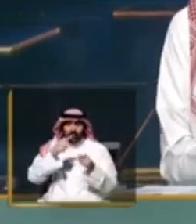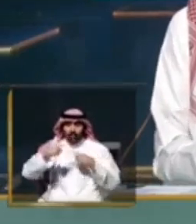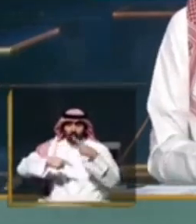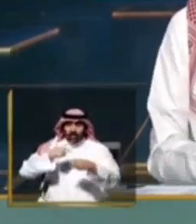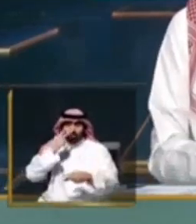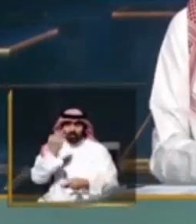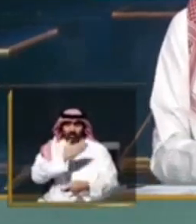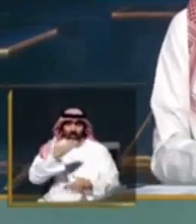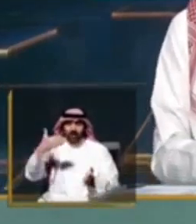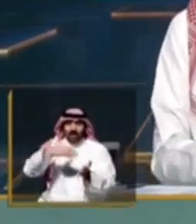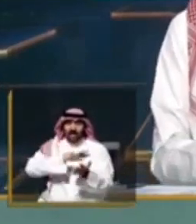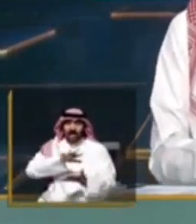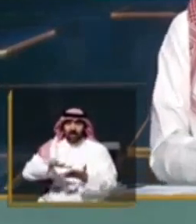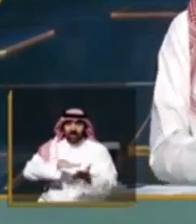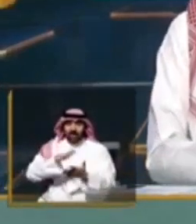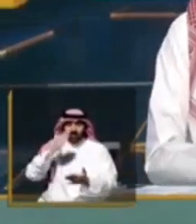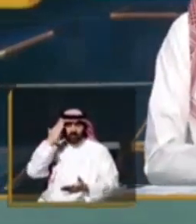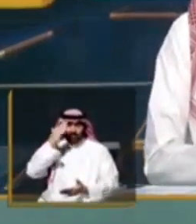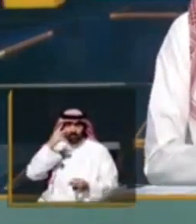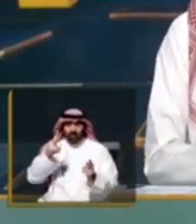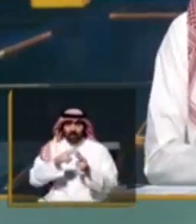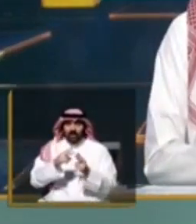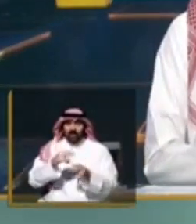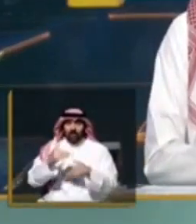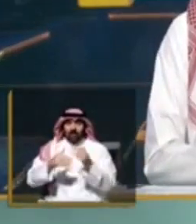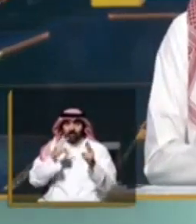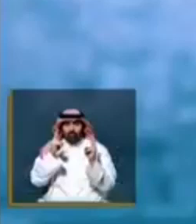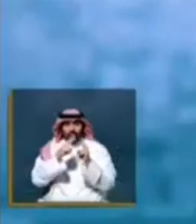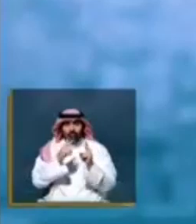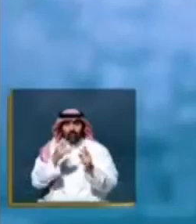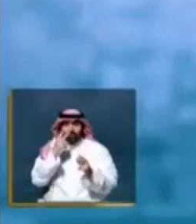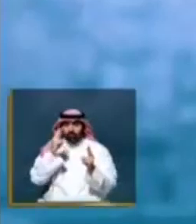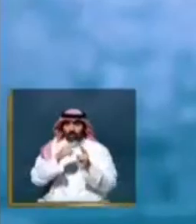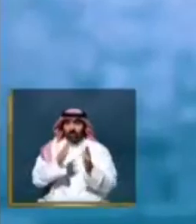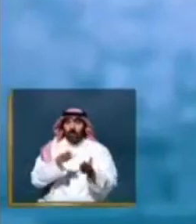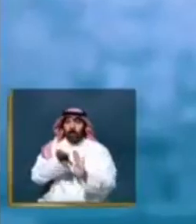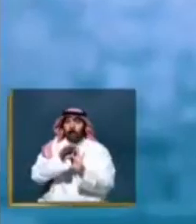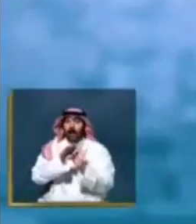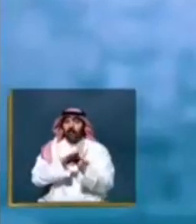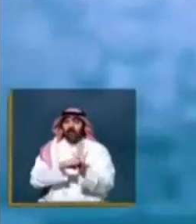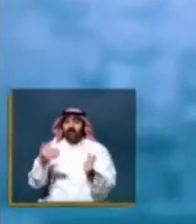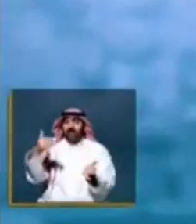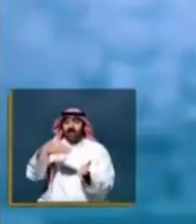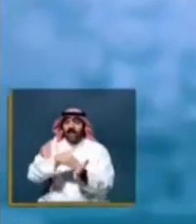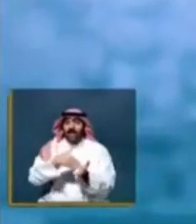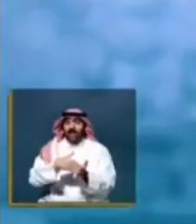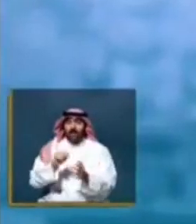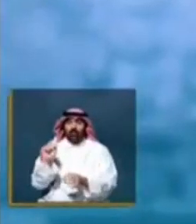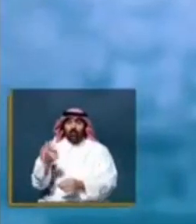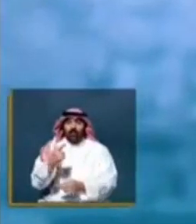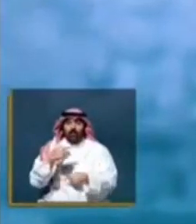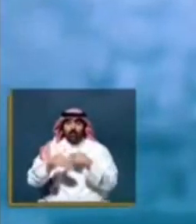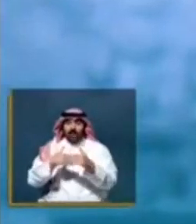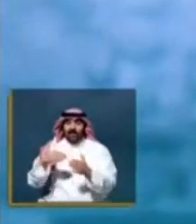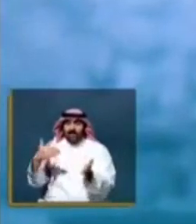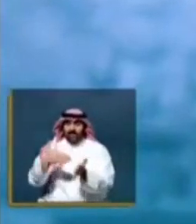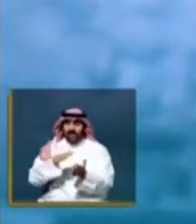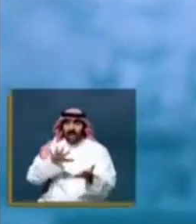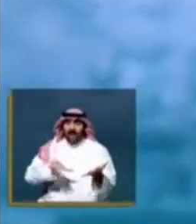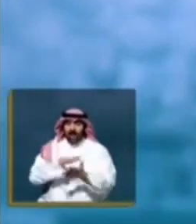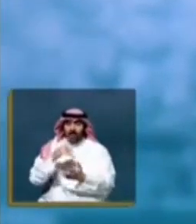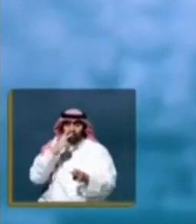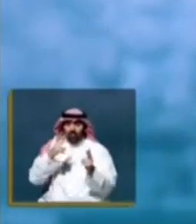للمتابعة. شكرا لك محمد، وأيضا أنتم أعزائنا المشاهدين ندعوكم لمتابعة برنامج مجمل القول مباشرة بعد